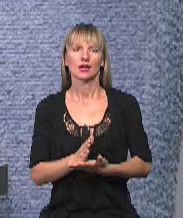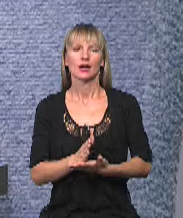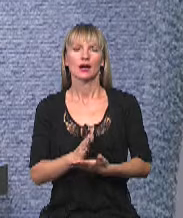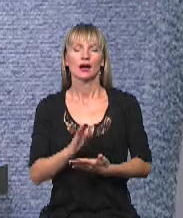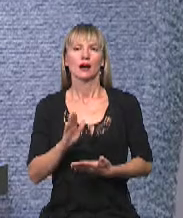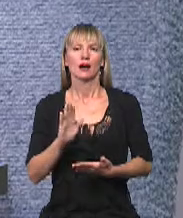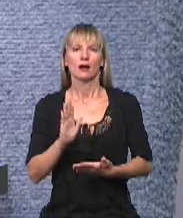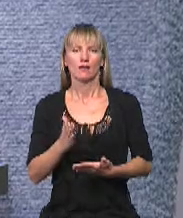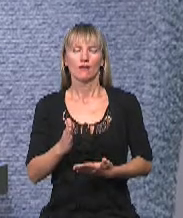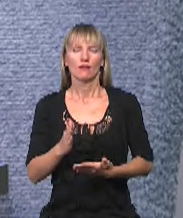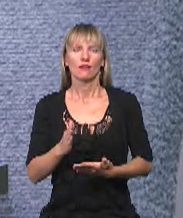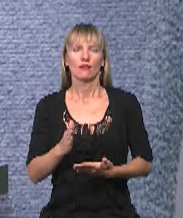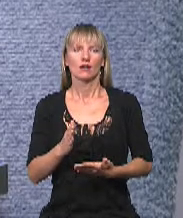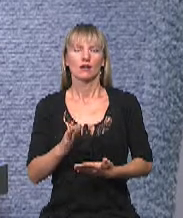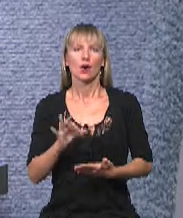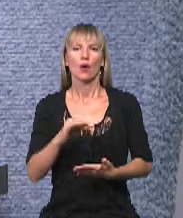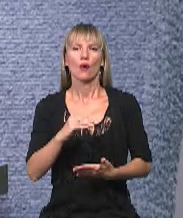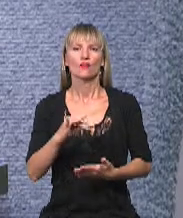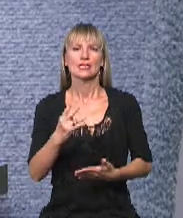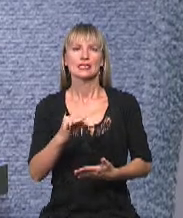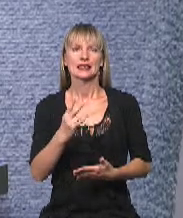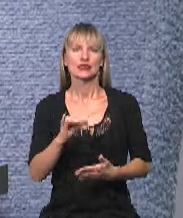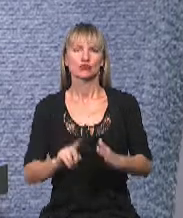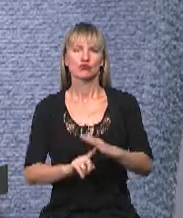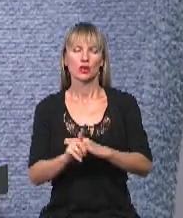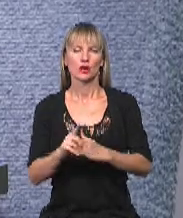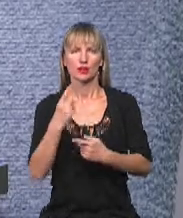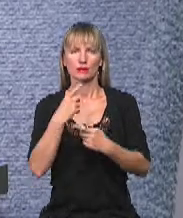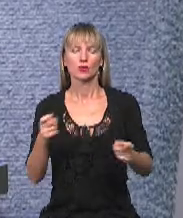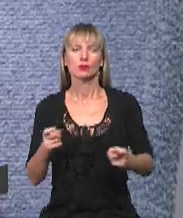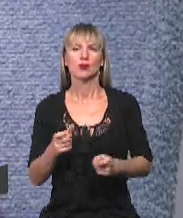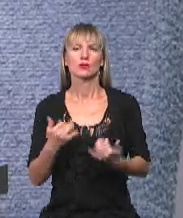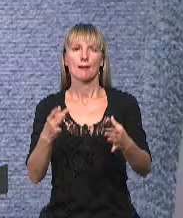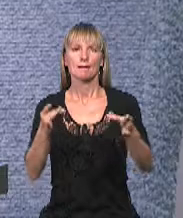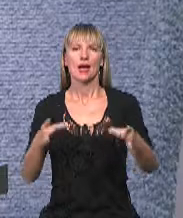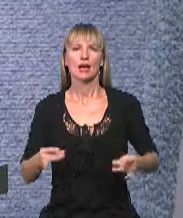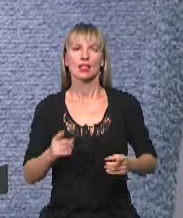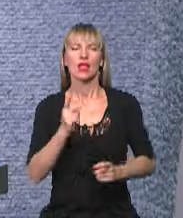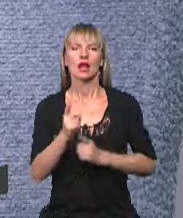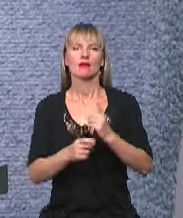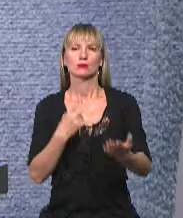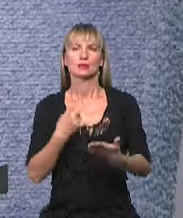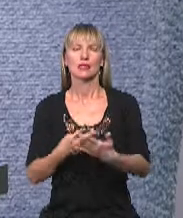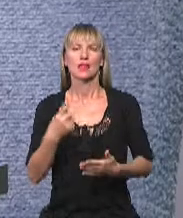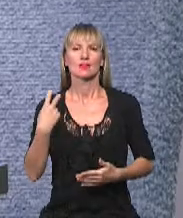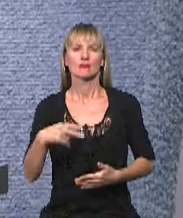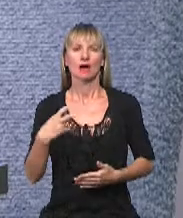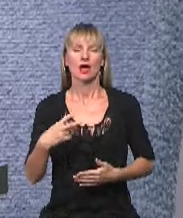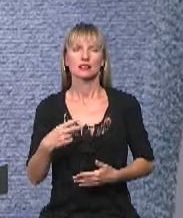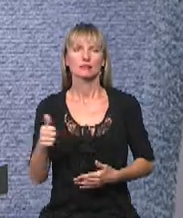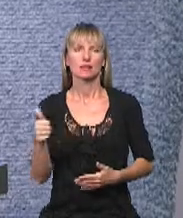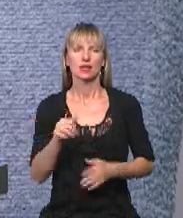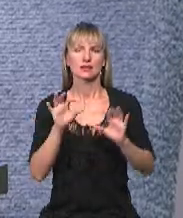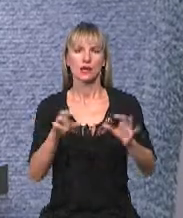ми це озвучимо. Втім, сьогодні експерти реанімаційного пакету реформ представляли 20